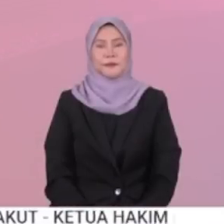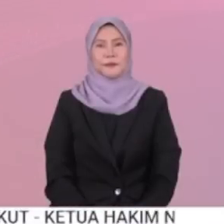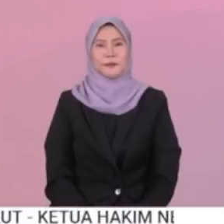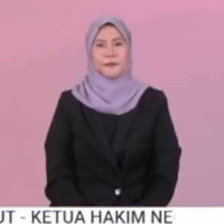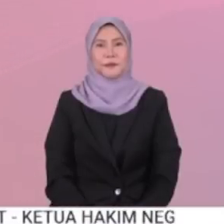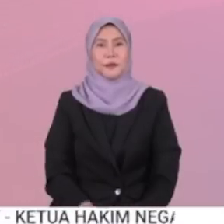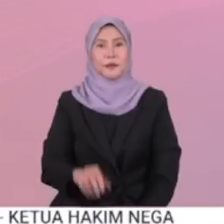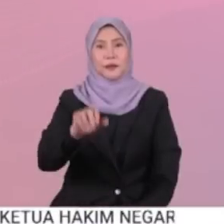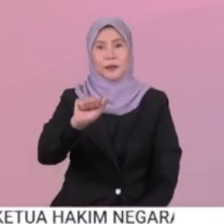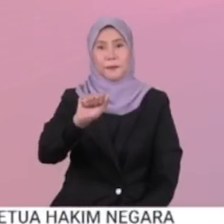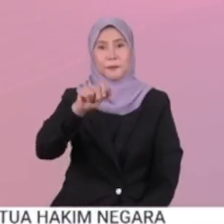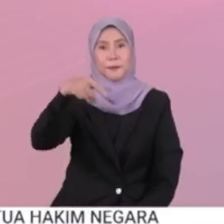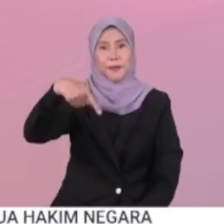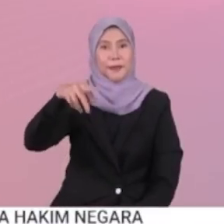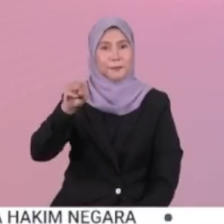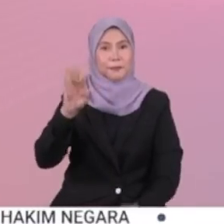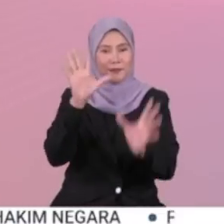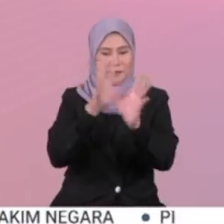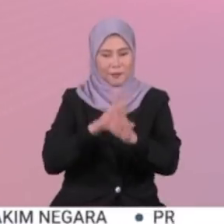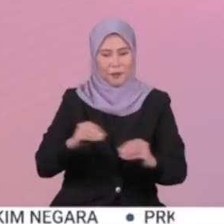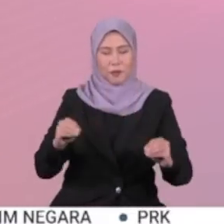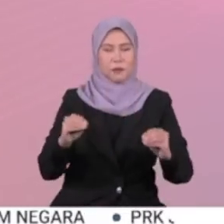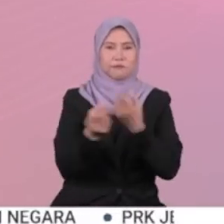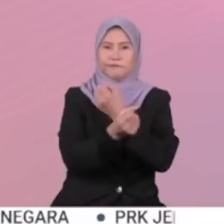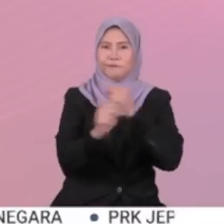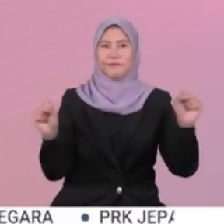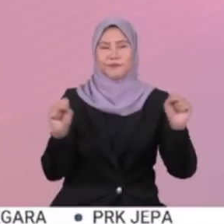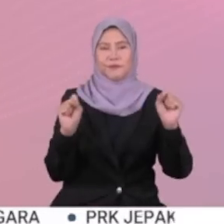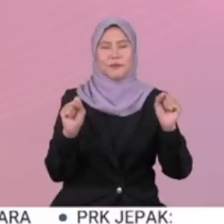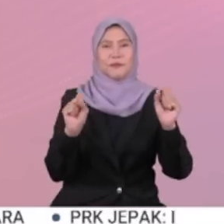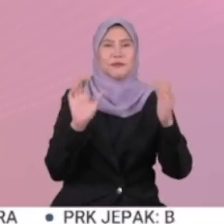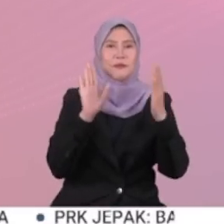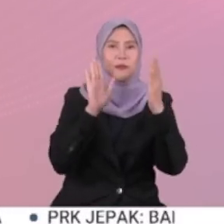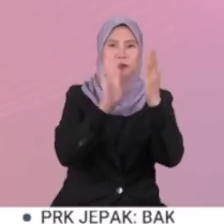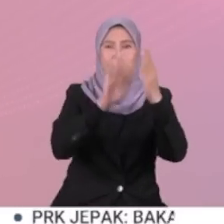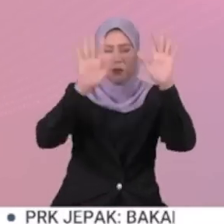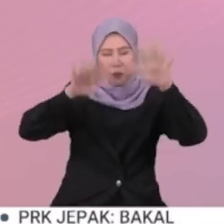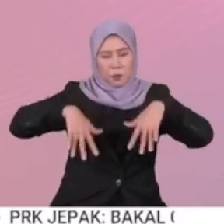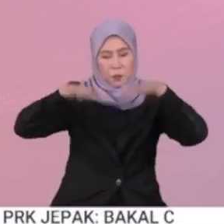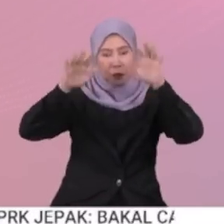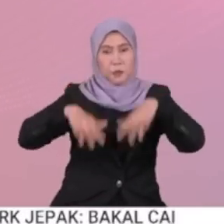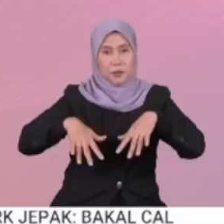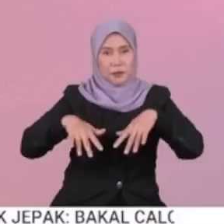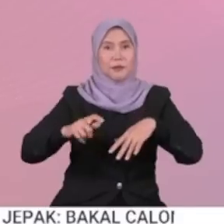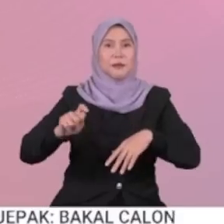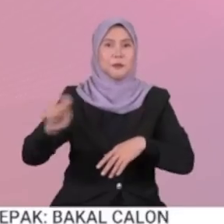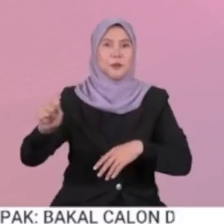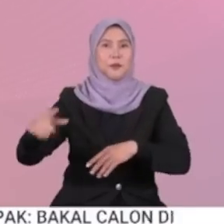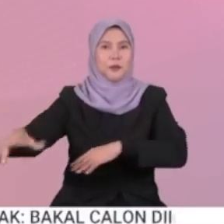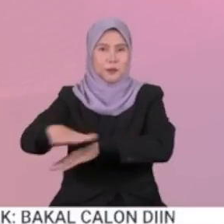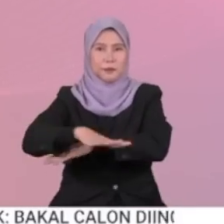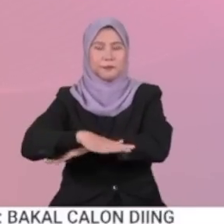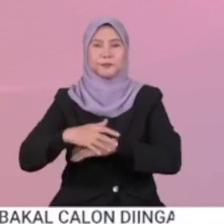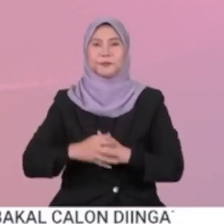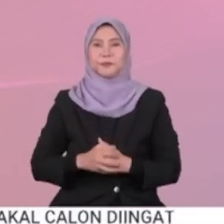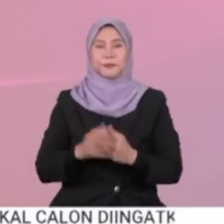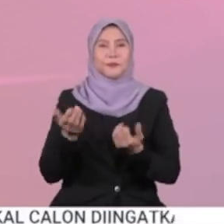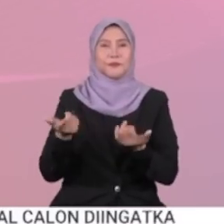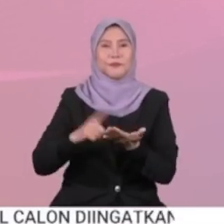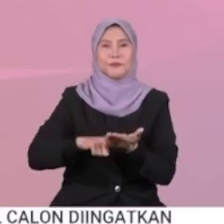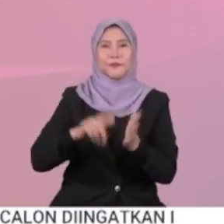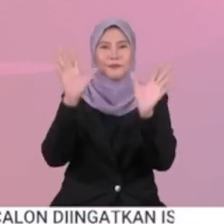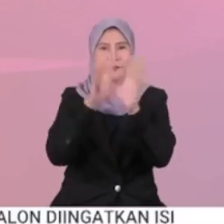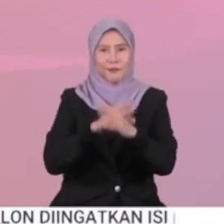Shopee. Angkatan Pertahanan Awam Sarawak siap siaga hadapi monsun timur laut. Itu antara laporan utama dari Bumi Kenyalang petang ini.